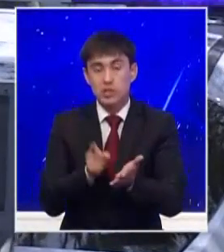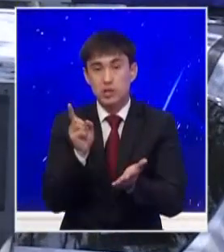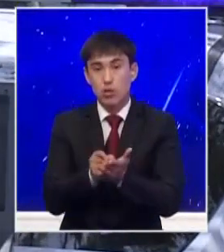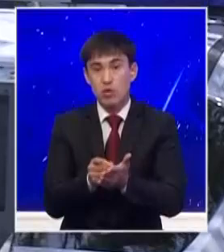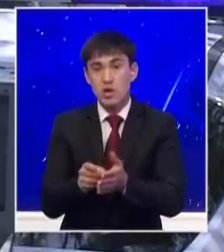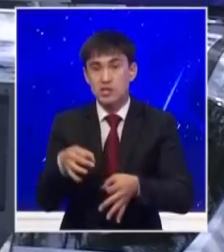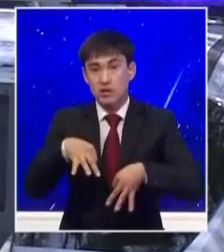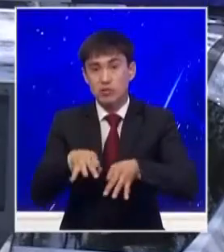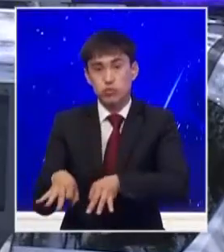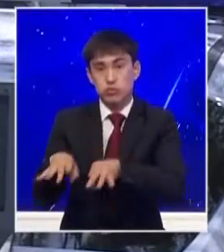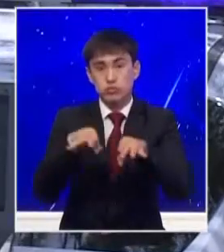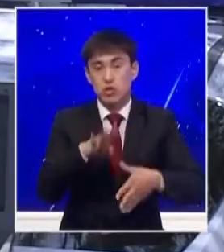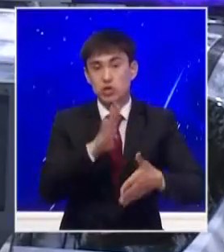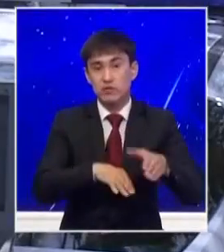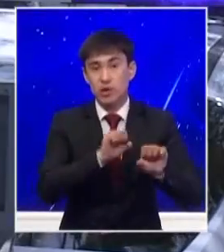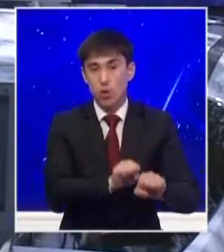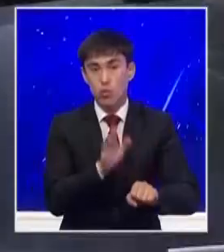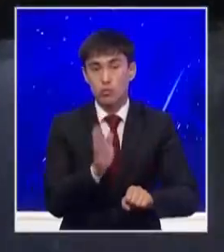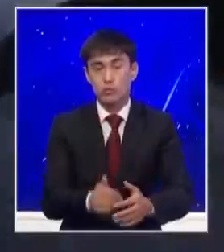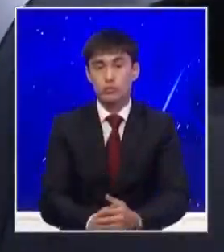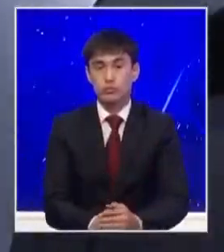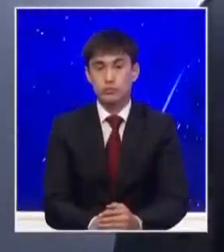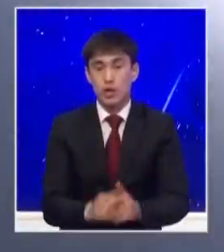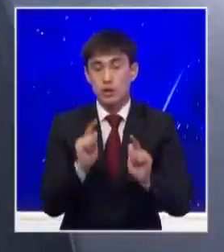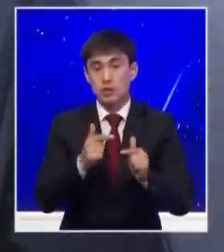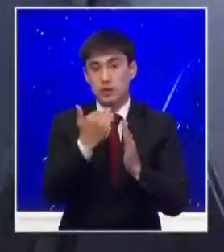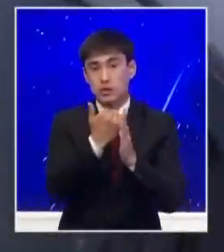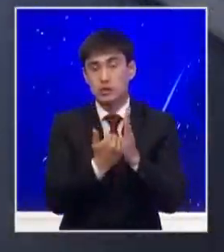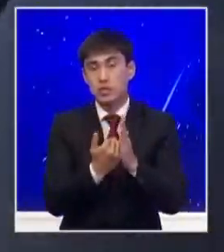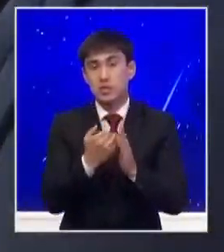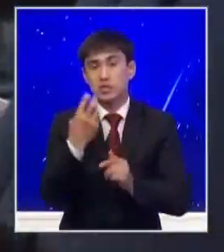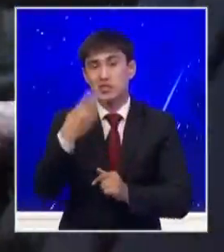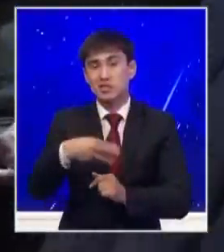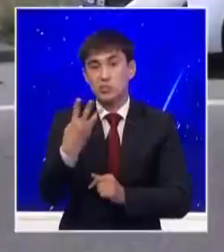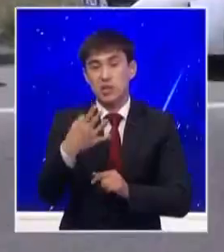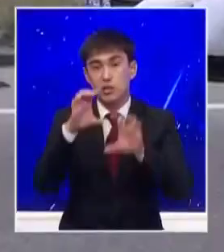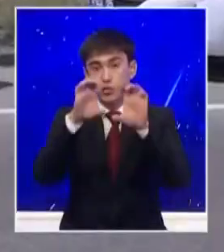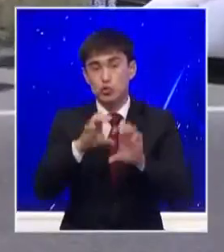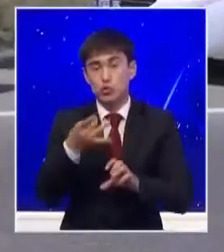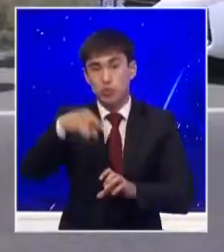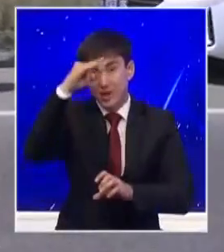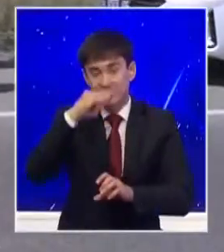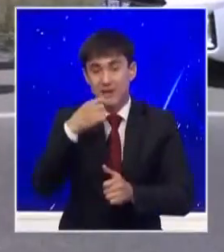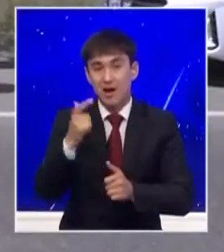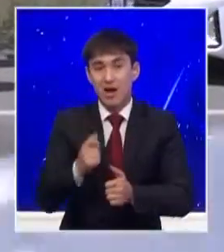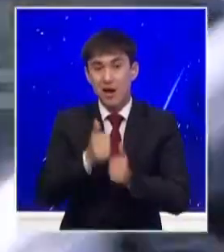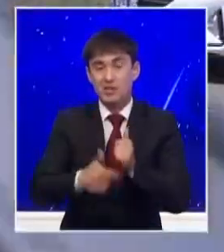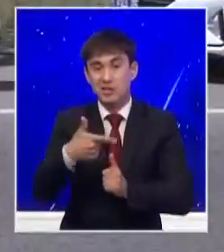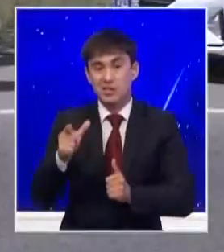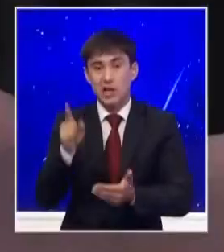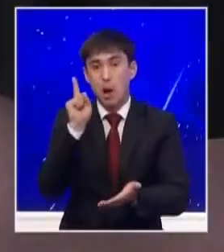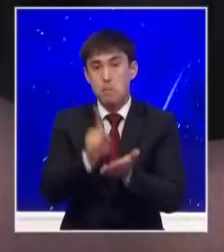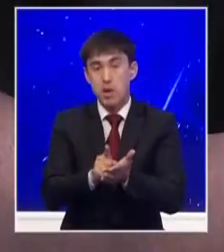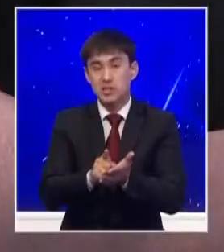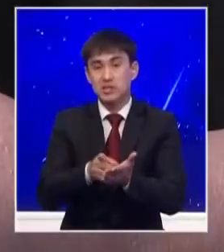транспортные средства будут водворены на штрафстоянку. Согласно статье 35 Конституции Республики Казахстан, каждый гражданин обязан оплачивать